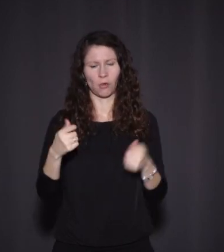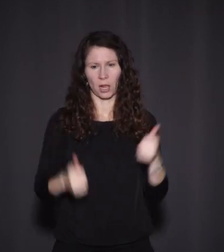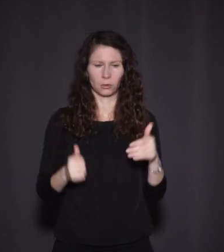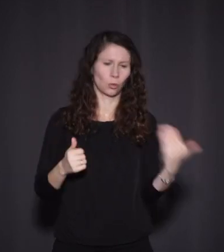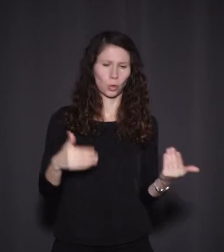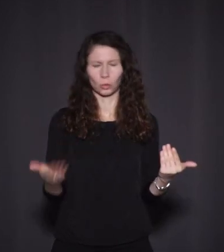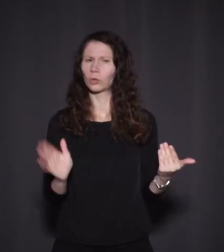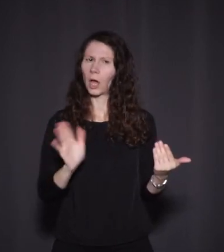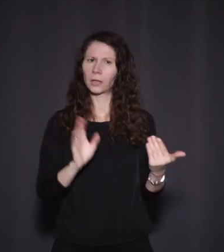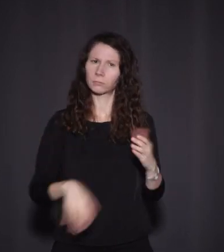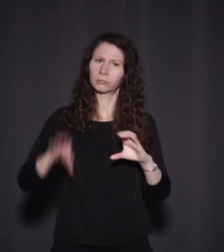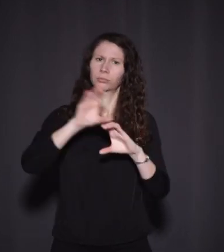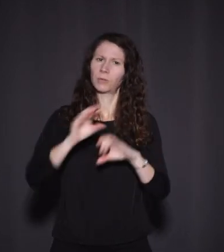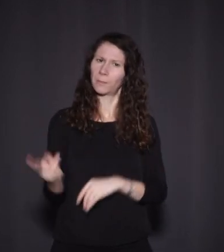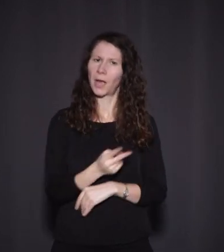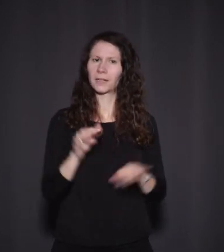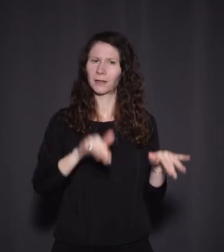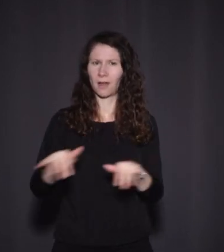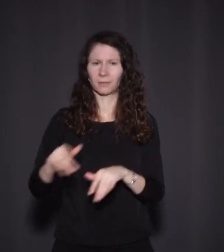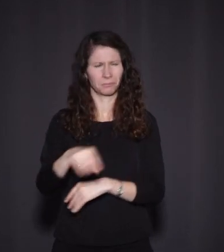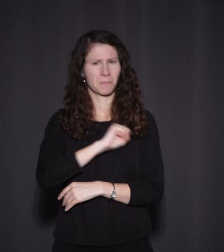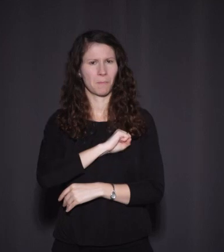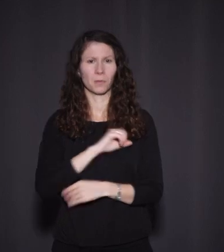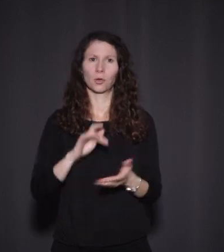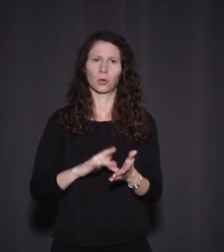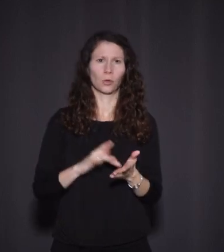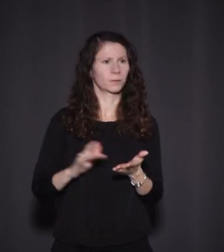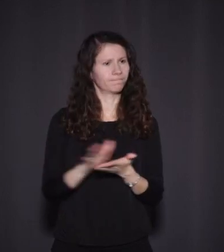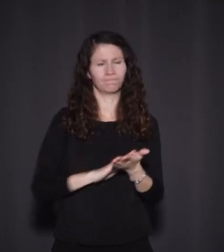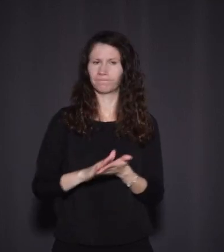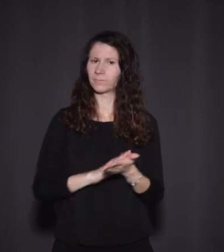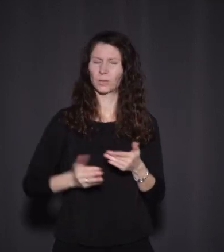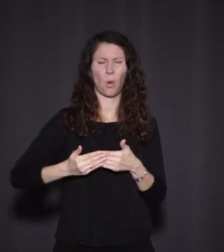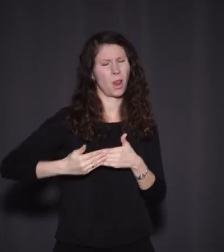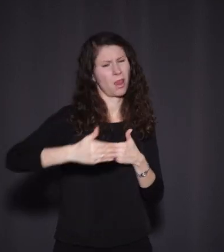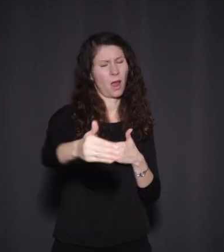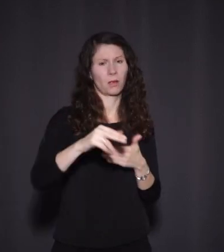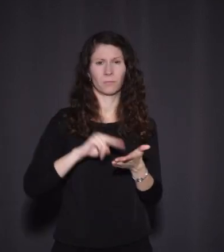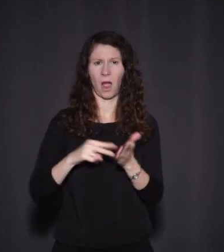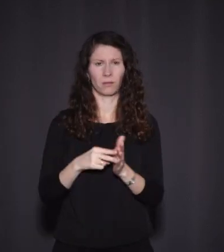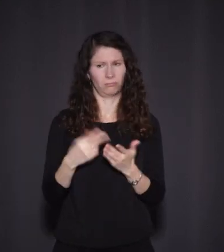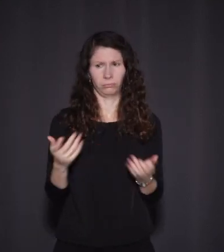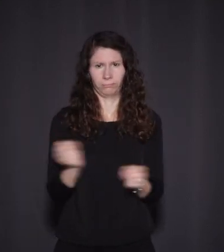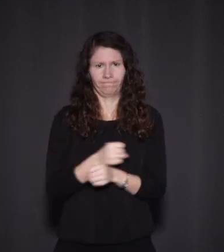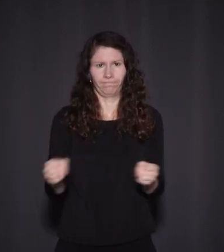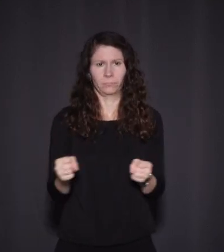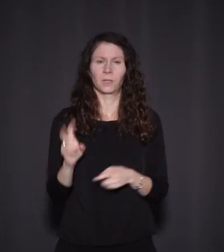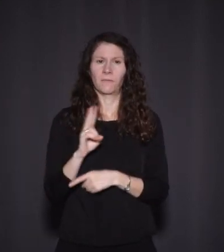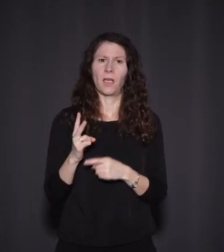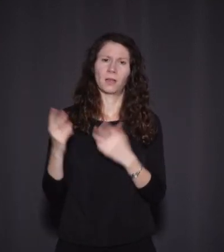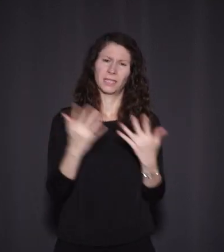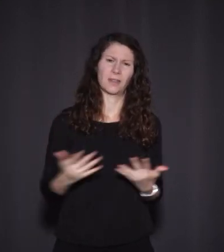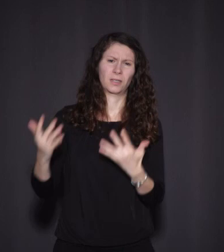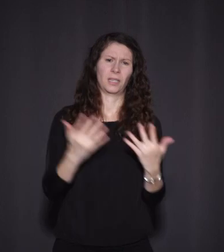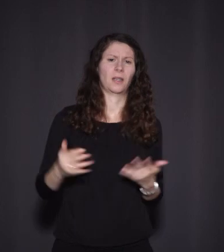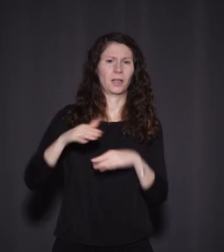das ist eine richtig große Stärke, weil niemand kann so lange planen wie der Staat beziehungsweise diejenigen, die über Jahrzehnte in Renten einzahlen. Das